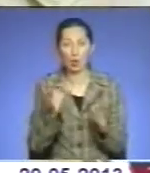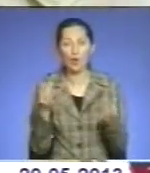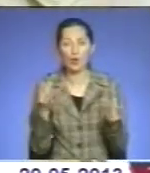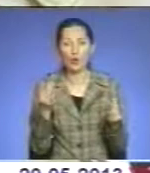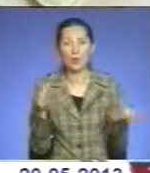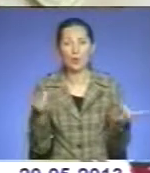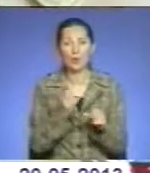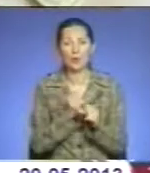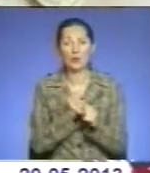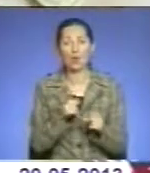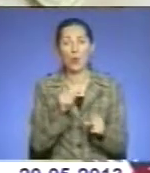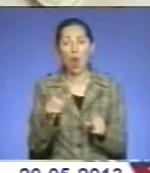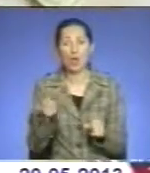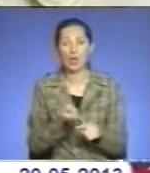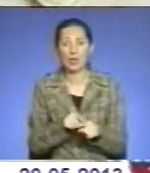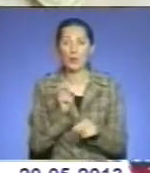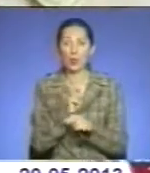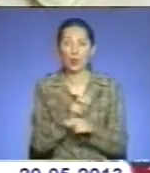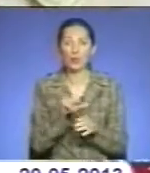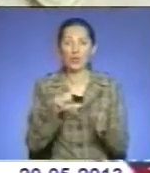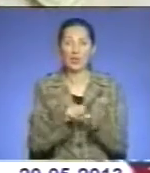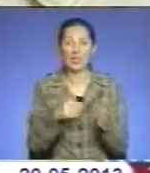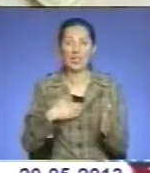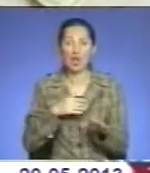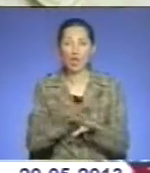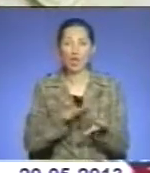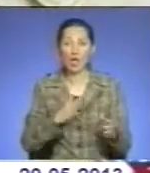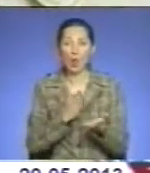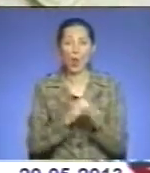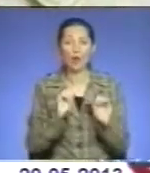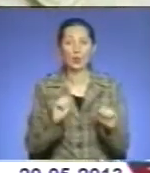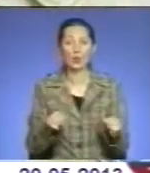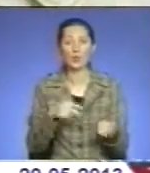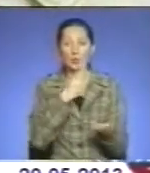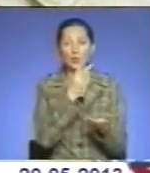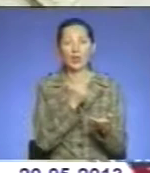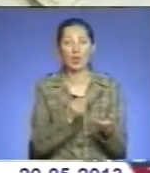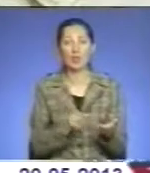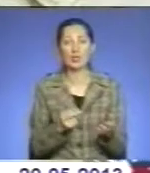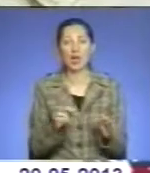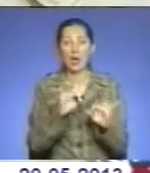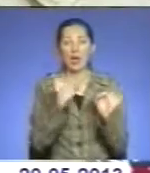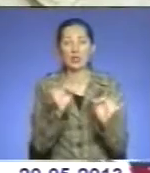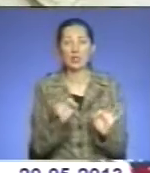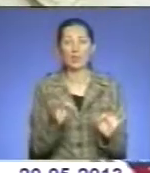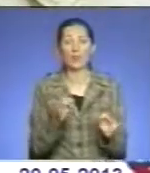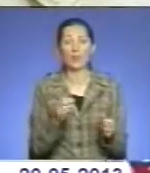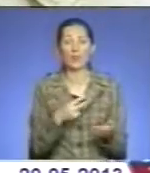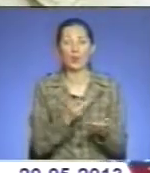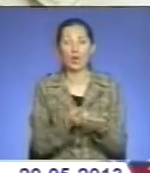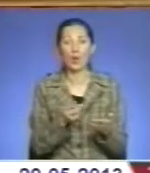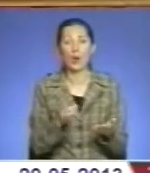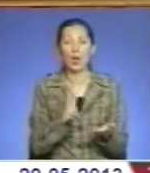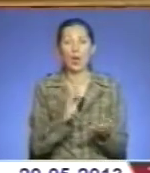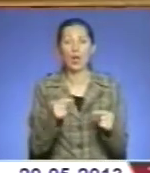люди, які приходитимуть відвідувати нашу залу, мали можливість насолоджувати і естетично, і мали відповідні умови для того, щоб свого